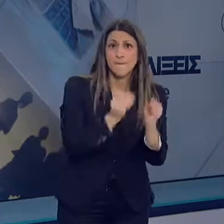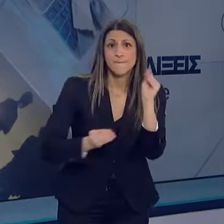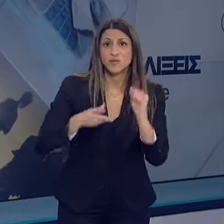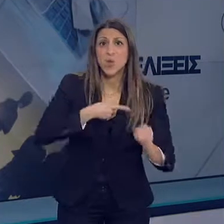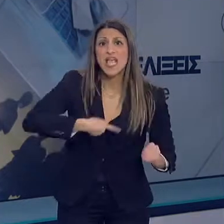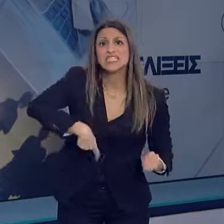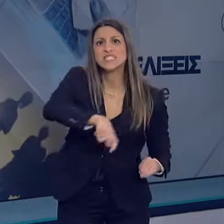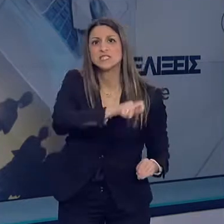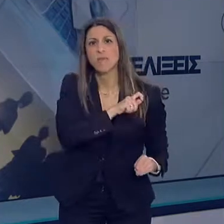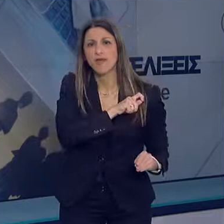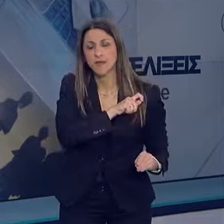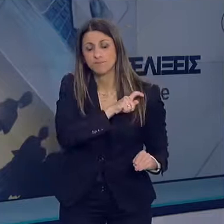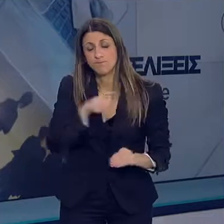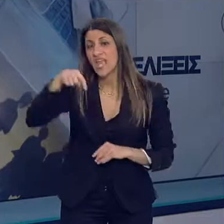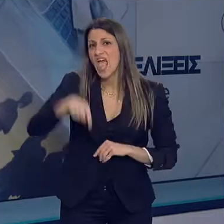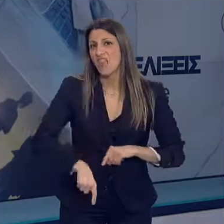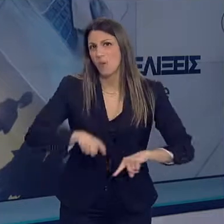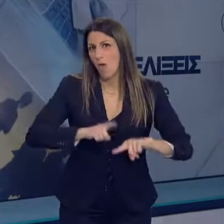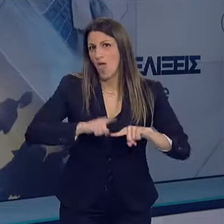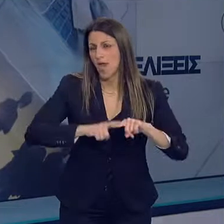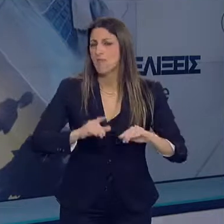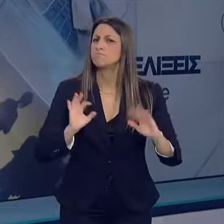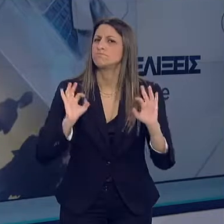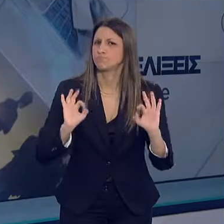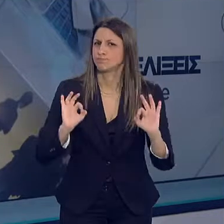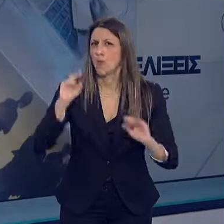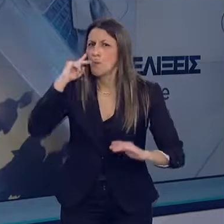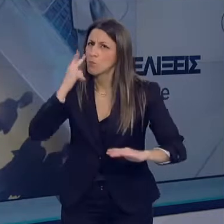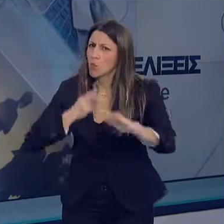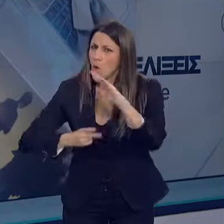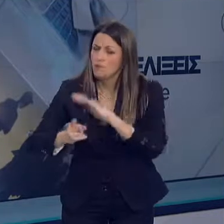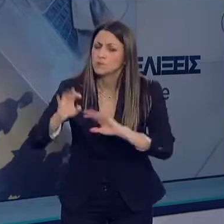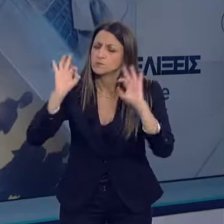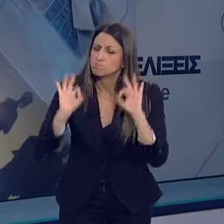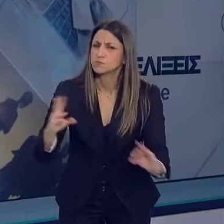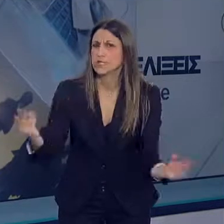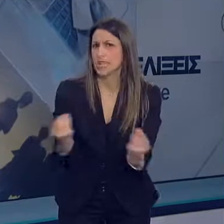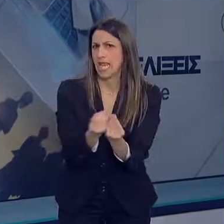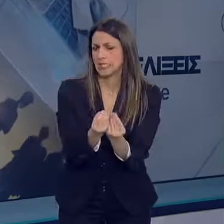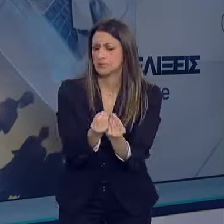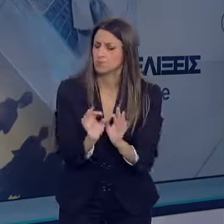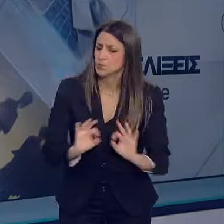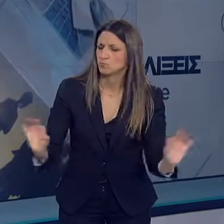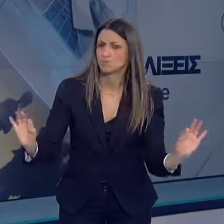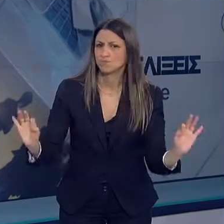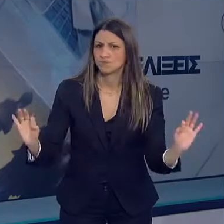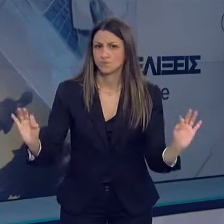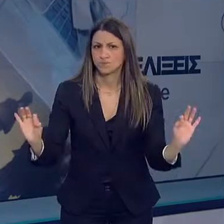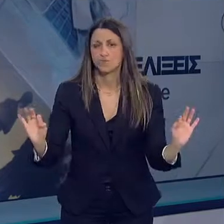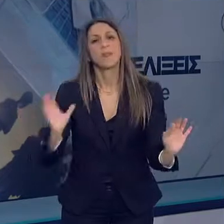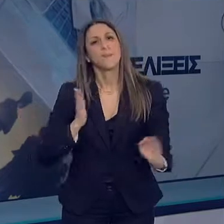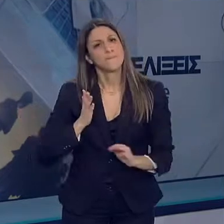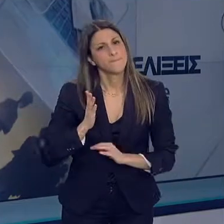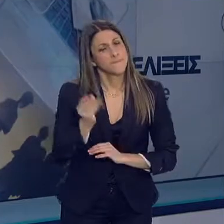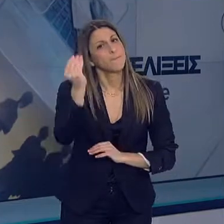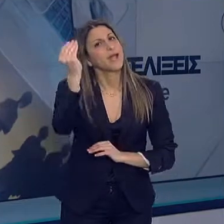Ισπανία. Στην πατρίδα μας παραμένει στα πλαίσια της αναμενόμενης για αυτή την περίοδο του έτους, που επιβεβαιώνει τα δεδομένα που έχουμε για την πορεία μας σε αυτή